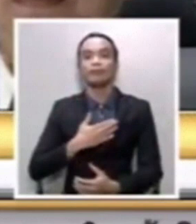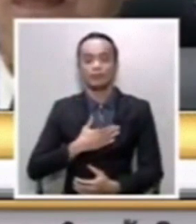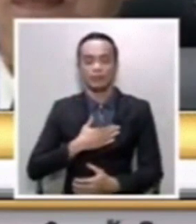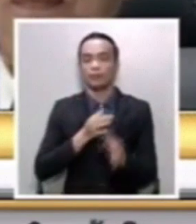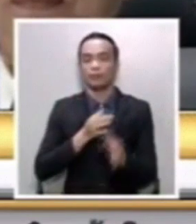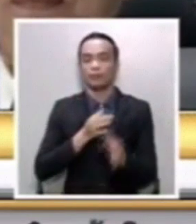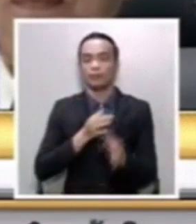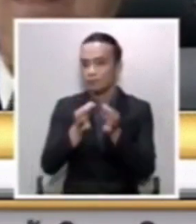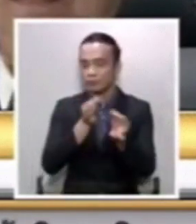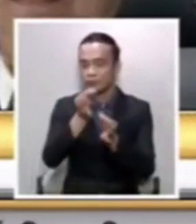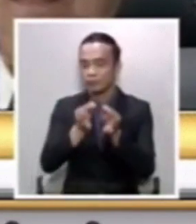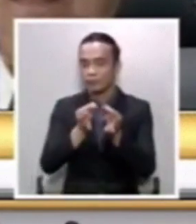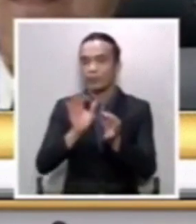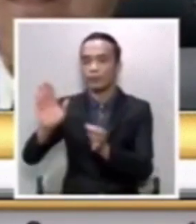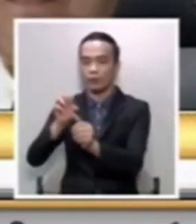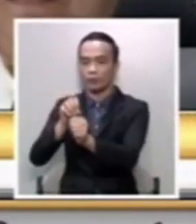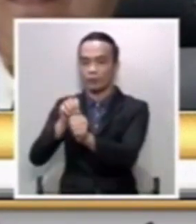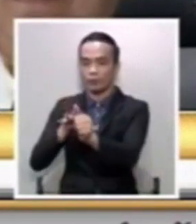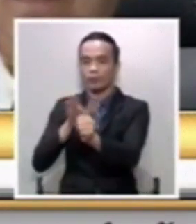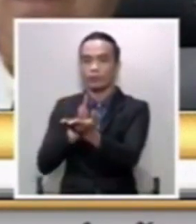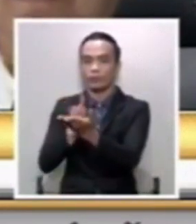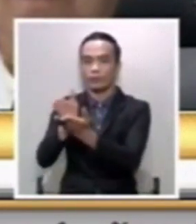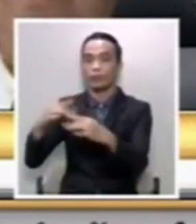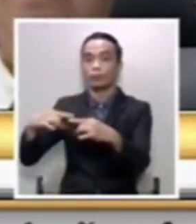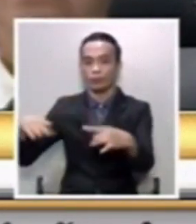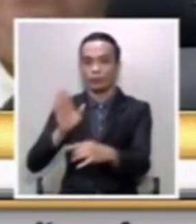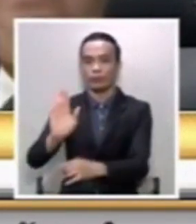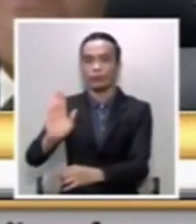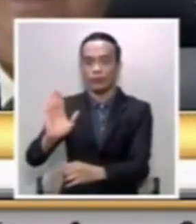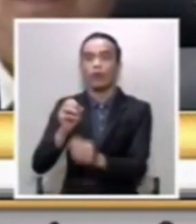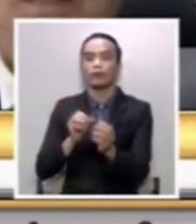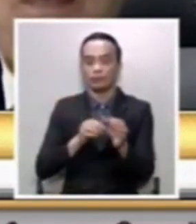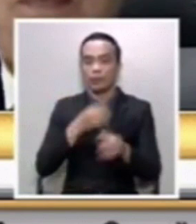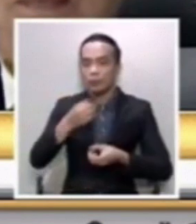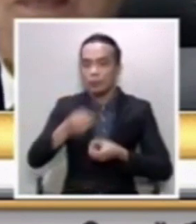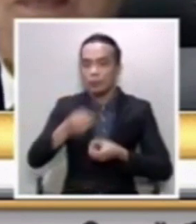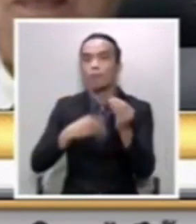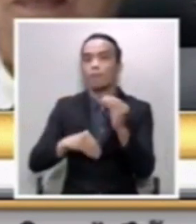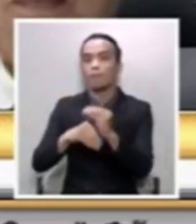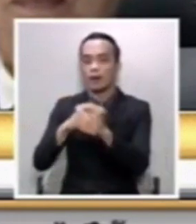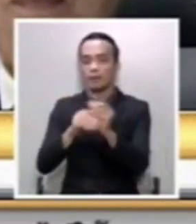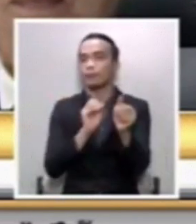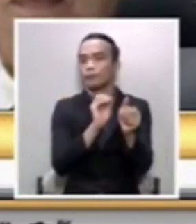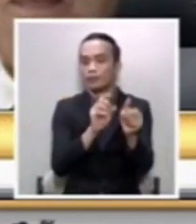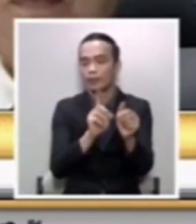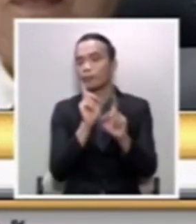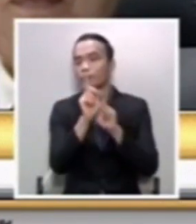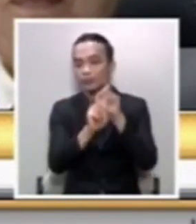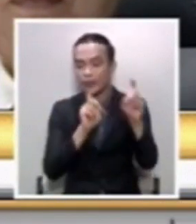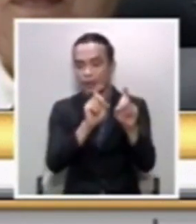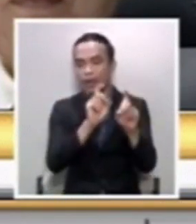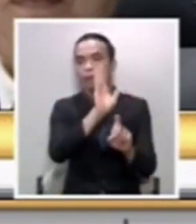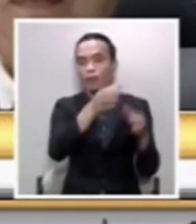ย์ที่ไม่ครบถ้วนก็จะทําให้ทุกอย่างเป็นโมฆะหรือไม่นะคะเพราะฉะนั้นข้อเสนอแนะทางออกเดียวก็คือพลเอกประยุทธ์ต้องรับผิดชอบทางการเมื